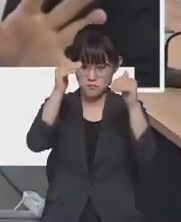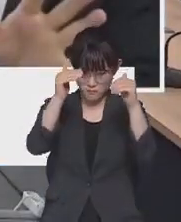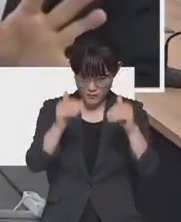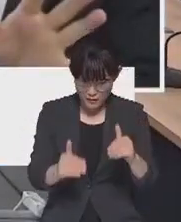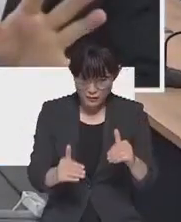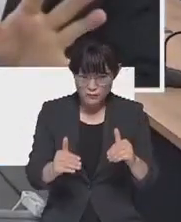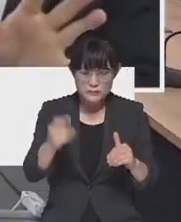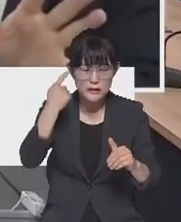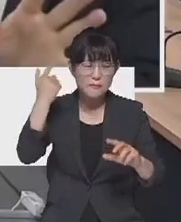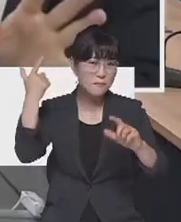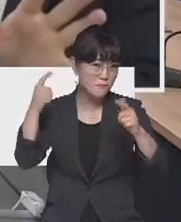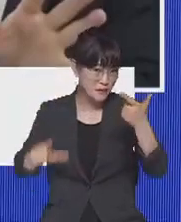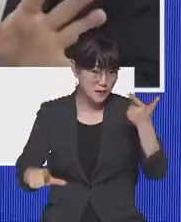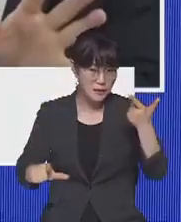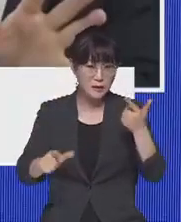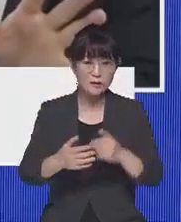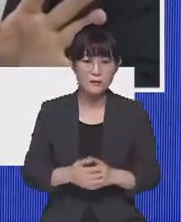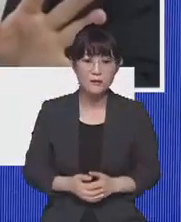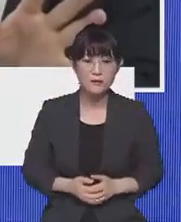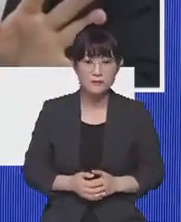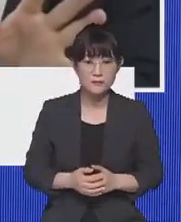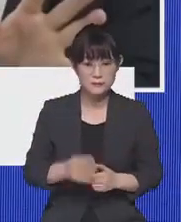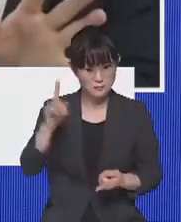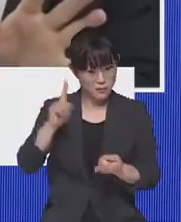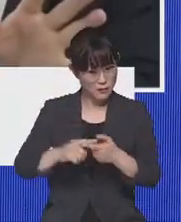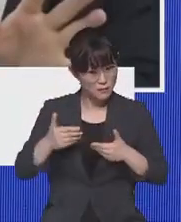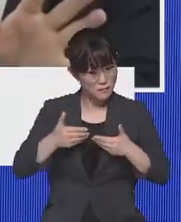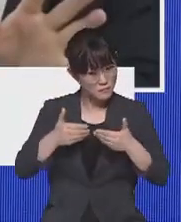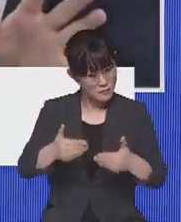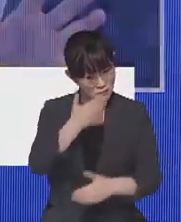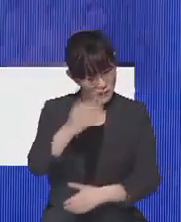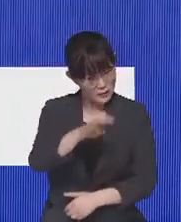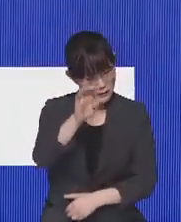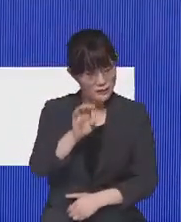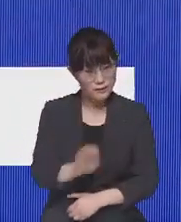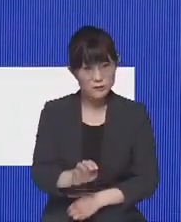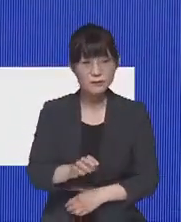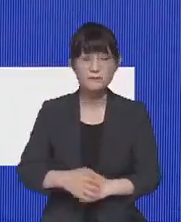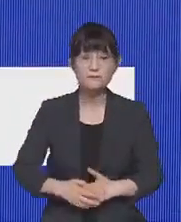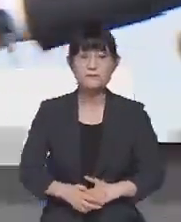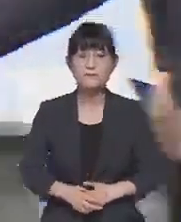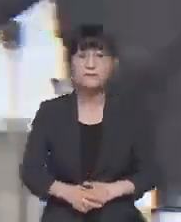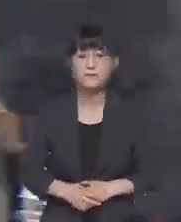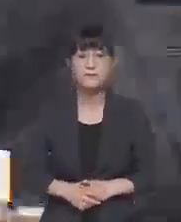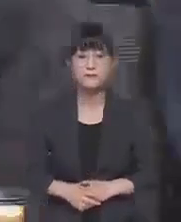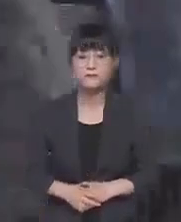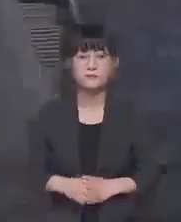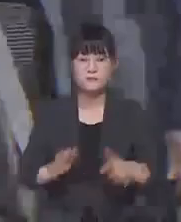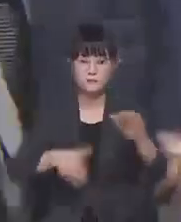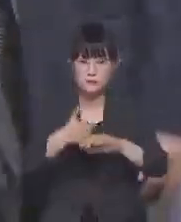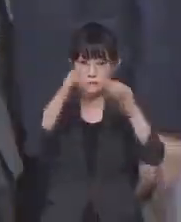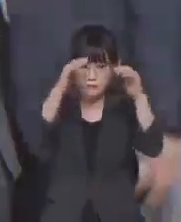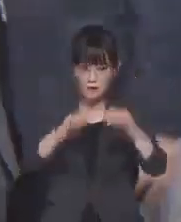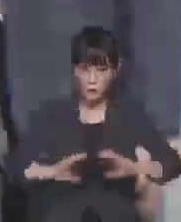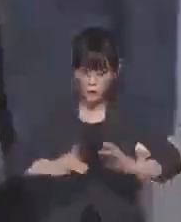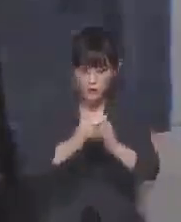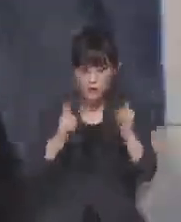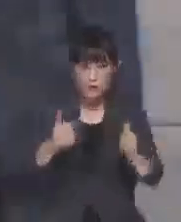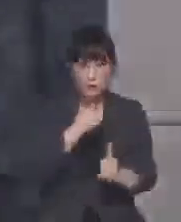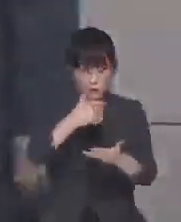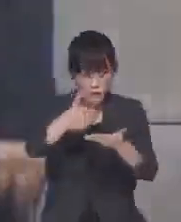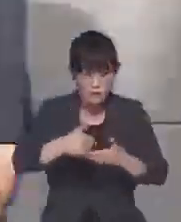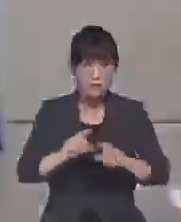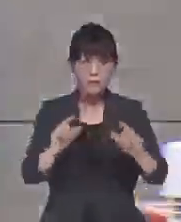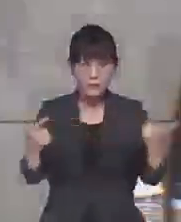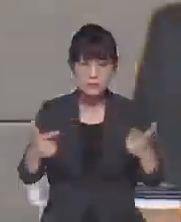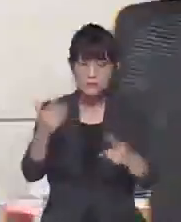관련해서 의견이 엇갈리기 때문에 받아들여질지는 미지수라고 이렇게 생각을 합니다. 혁신안이 국민들의 요구가 아닌